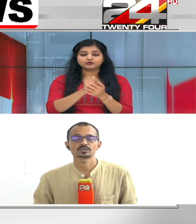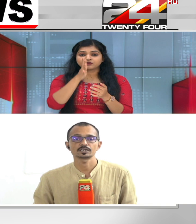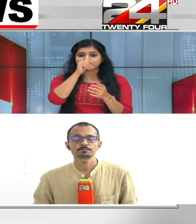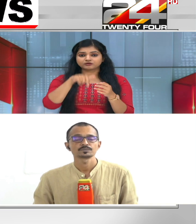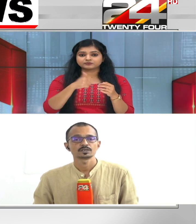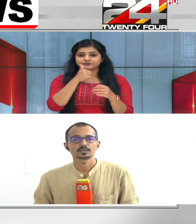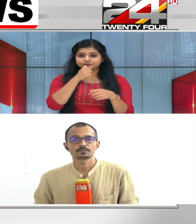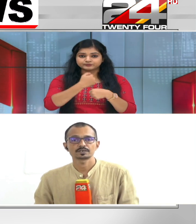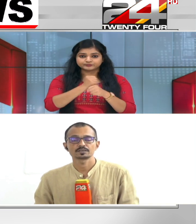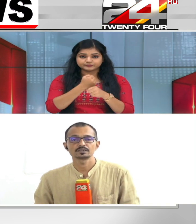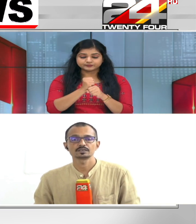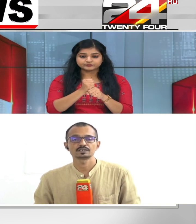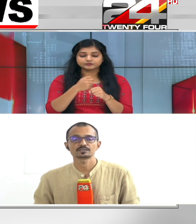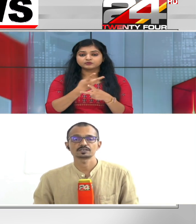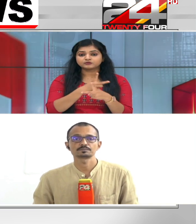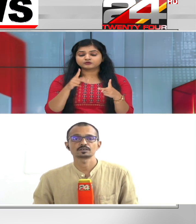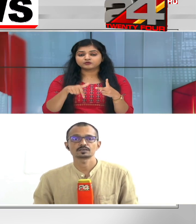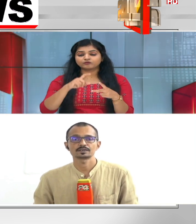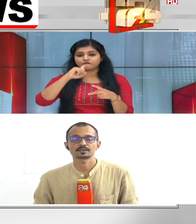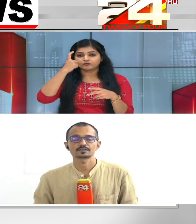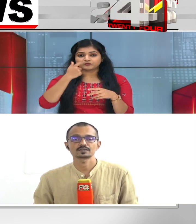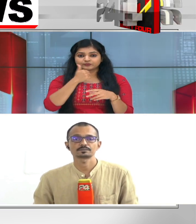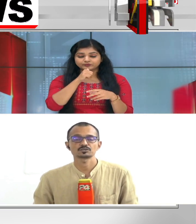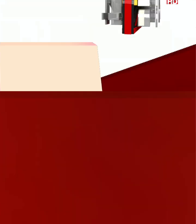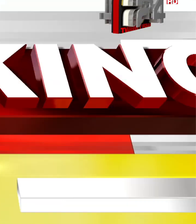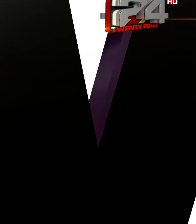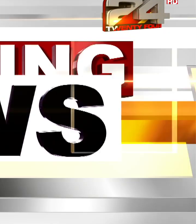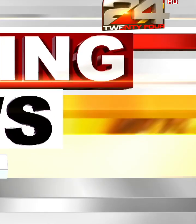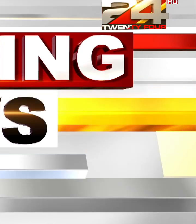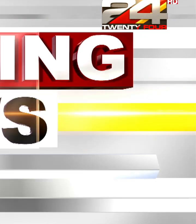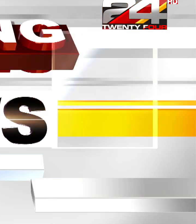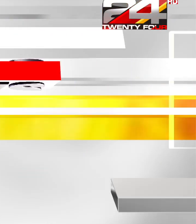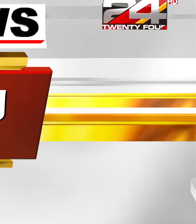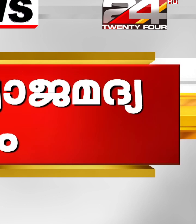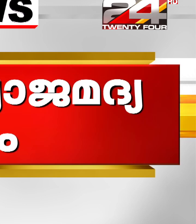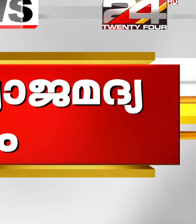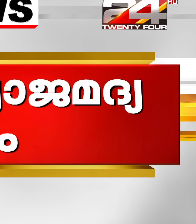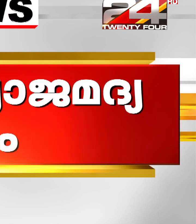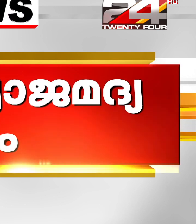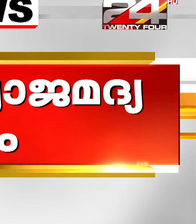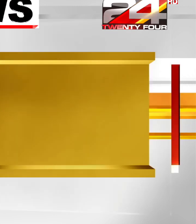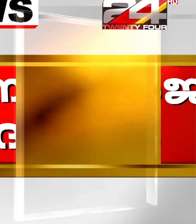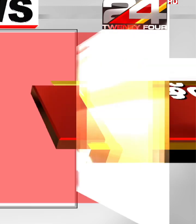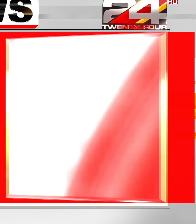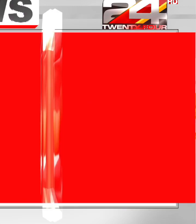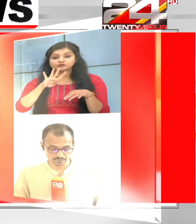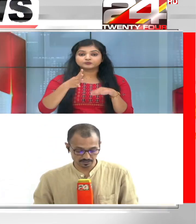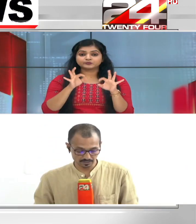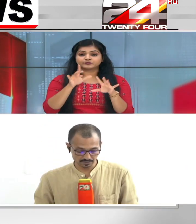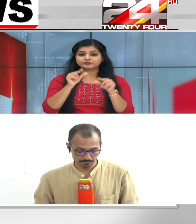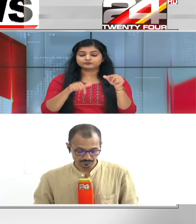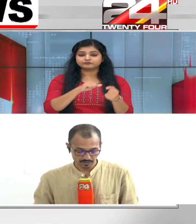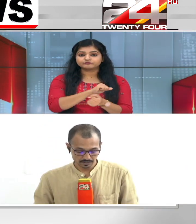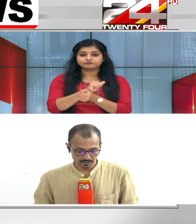അതുപോലെ തന്നെ മറ്റ് രീതിയിൽ വിദേശമദ്യം അനധികൃതമായി സൂക്ഷിച്ച് വിൽപ്പന നടത്തുന്നതുമായ 410 പേരാണ് ഇപ്പോൾ അറസ്റ്റ്